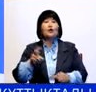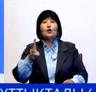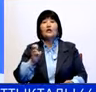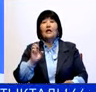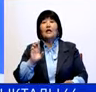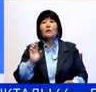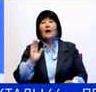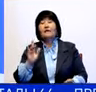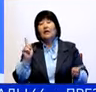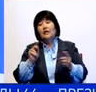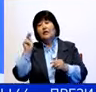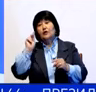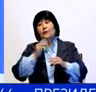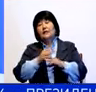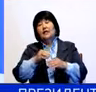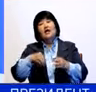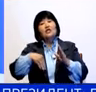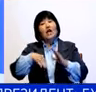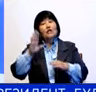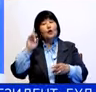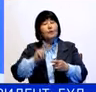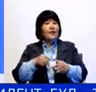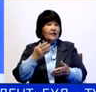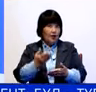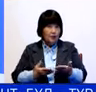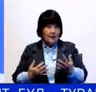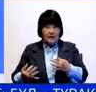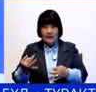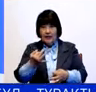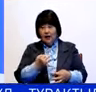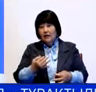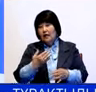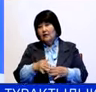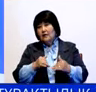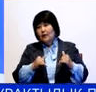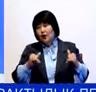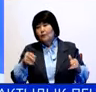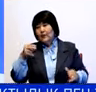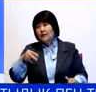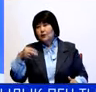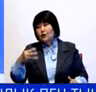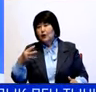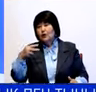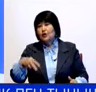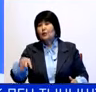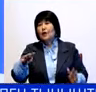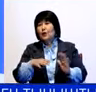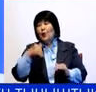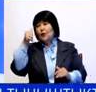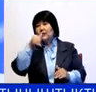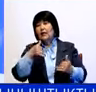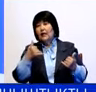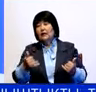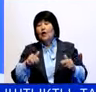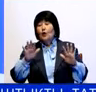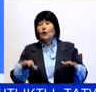Нәлібаевтың кездесуінде білім саласын жақсартуға байланысты мәселелер талқыланып, саланы дамытудың 2023-2029 жылдарға арналған